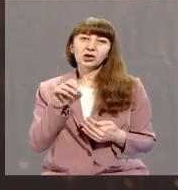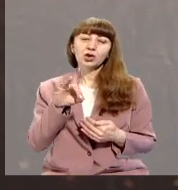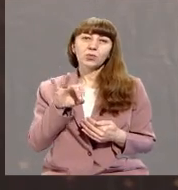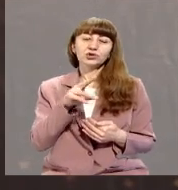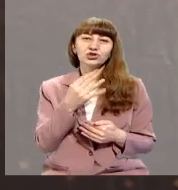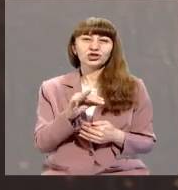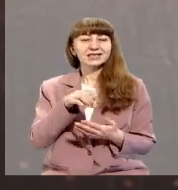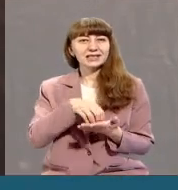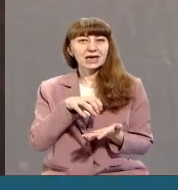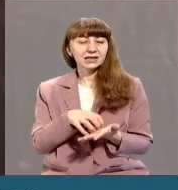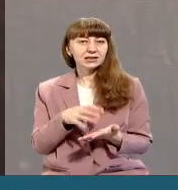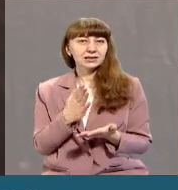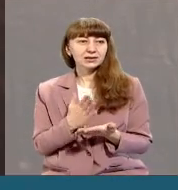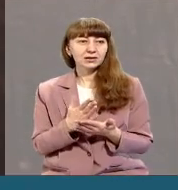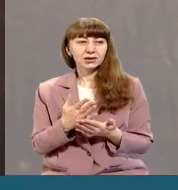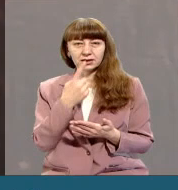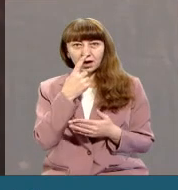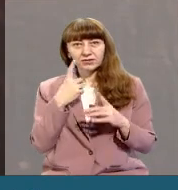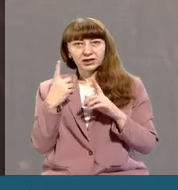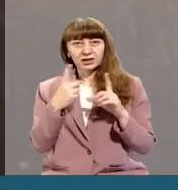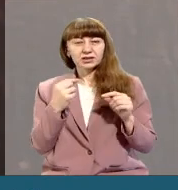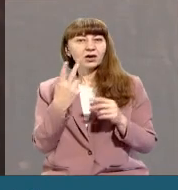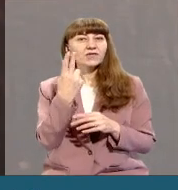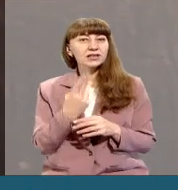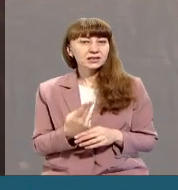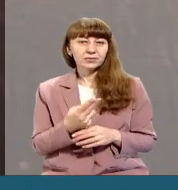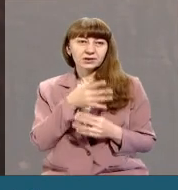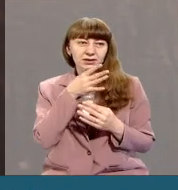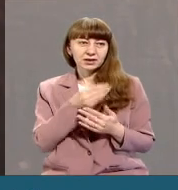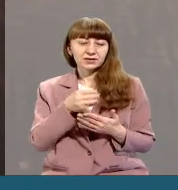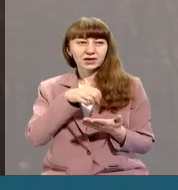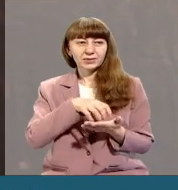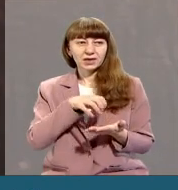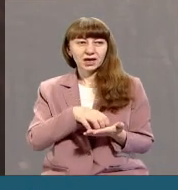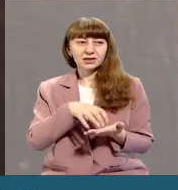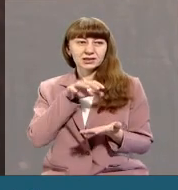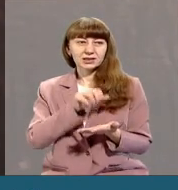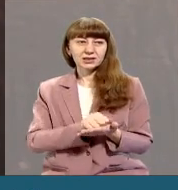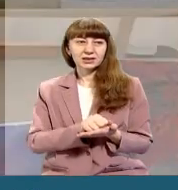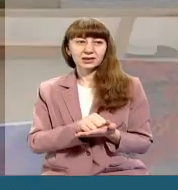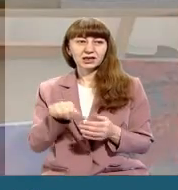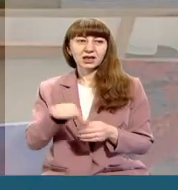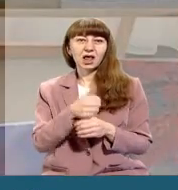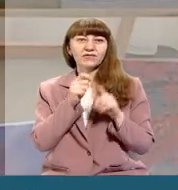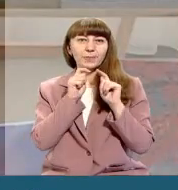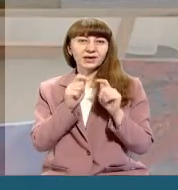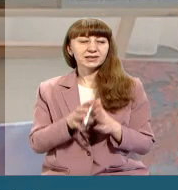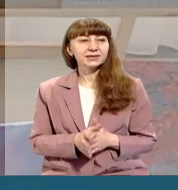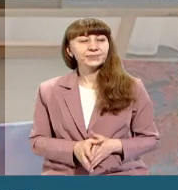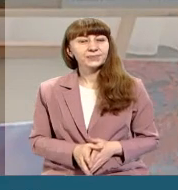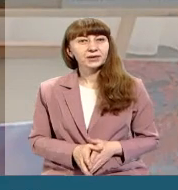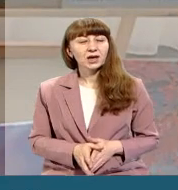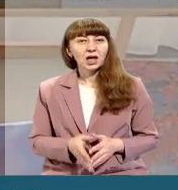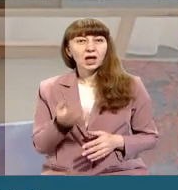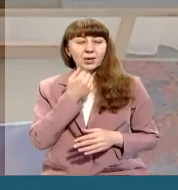обручами недавно Я ездила в Астану и со своим сольным танцем и заняла там юбилейный год школу